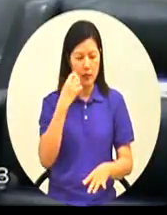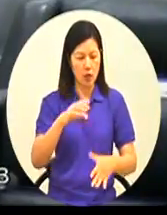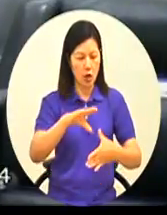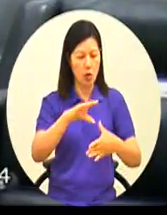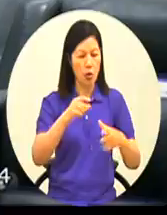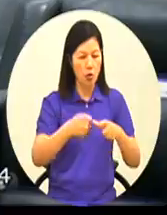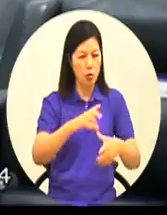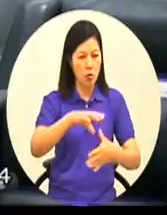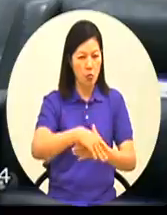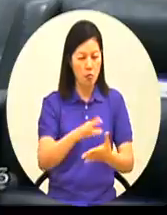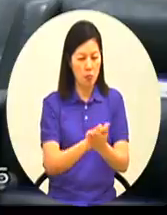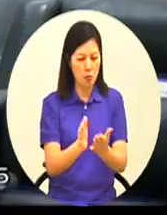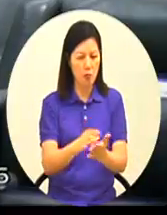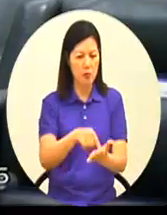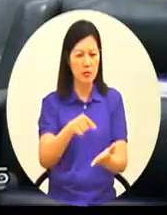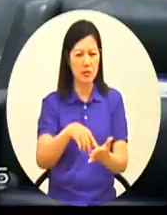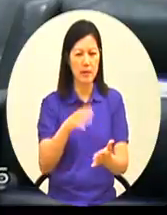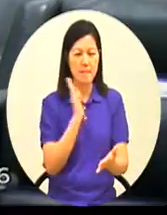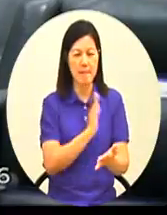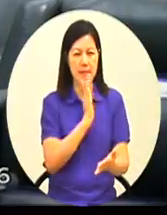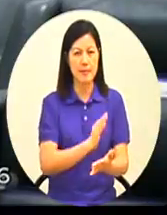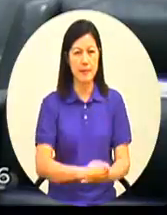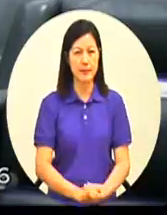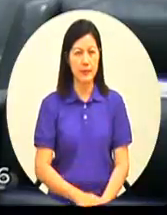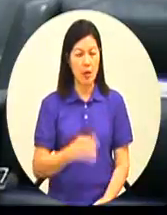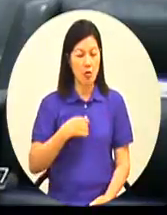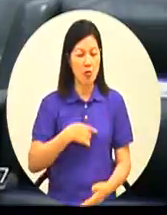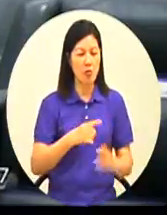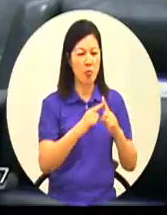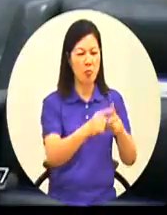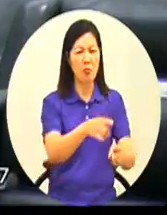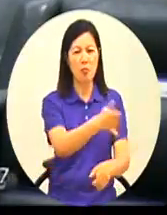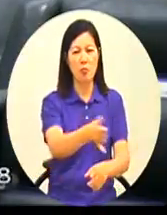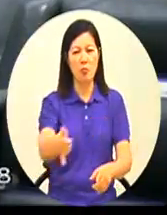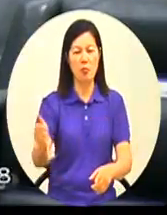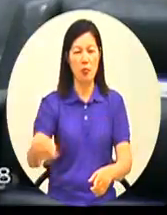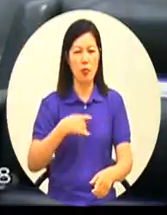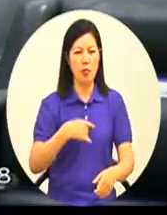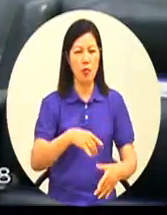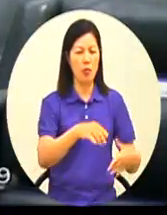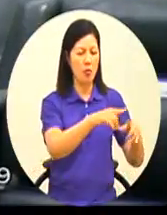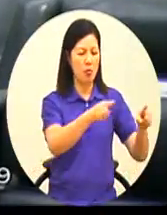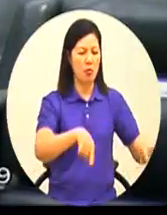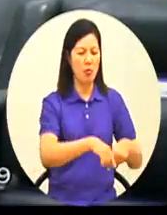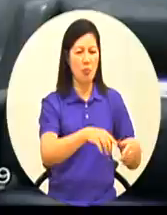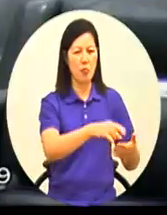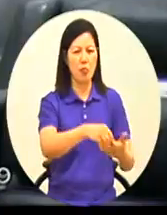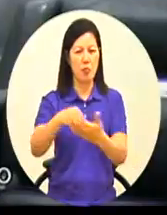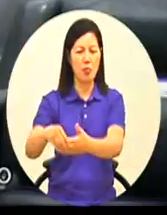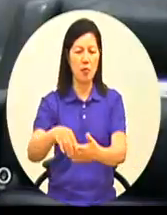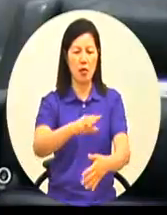常的不实用。为什么呢？因为我今天到哪里，我怎么可能随时带的那一张纸一纸